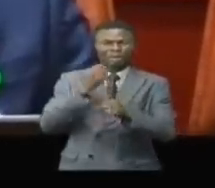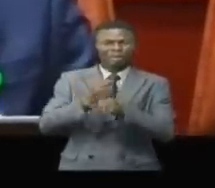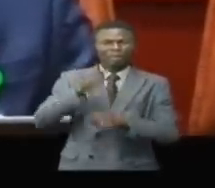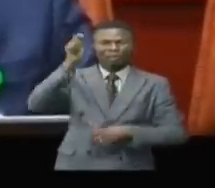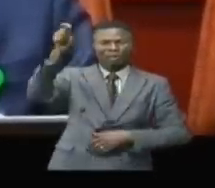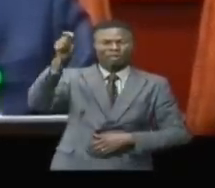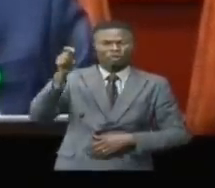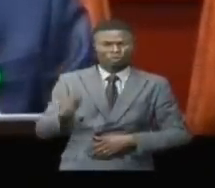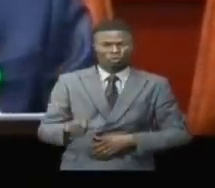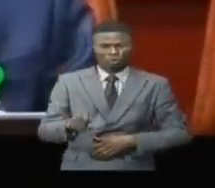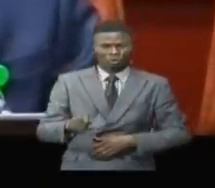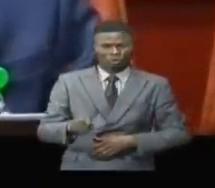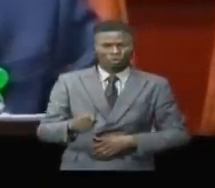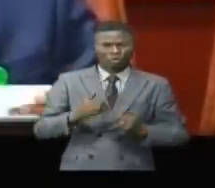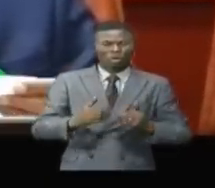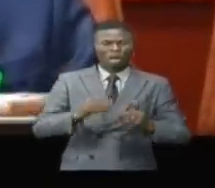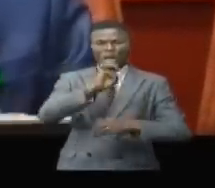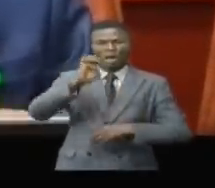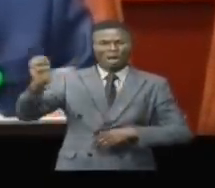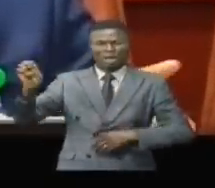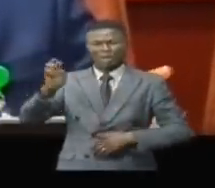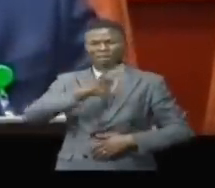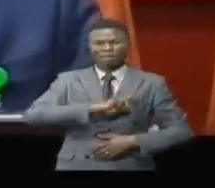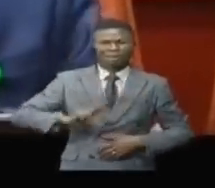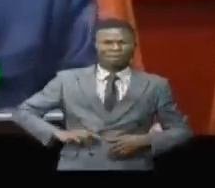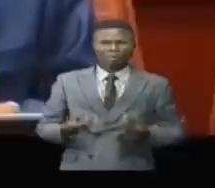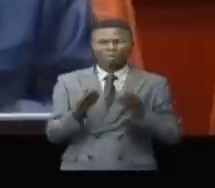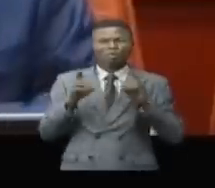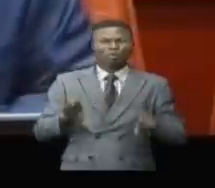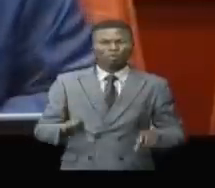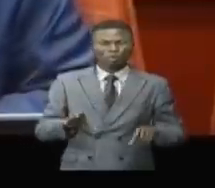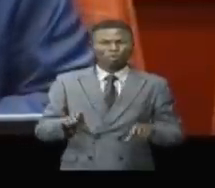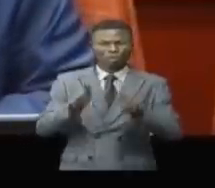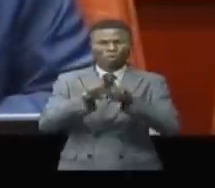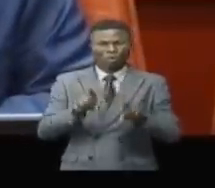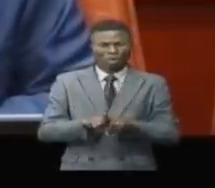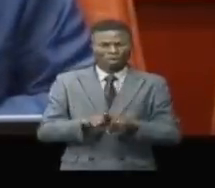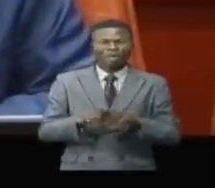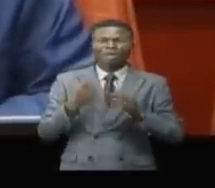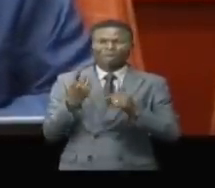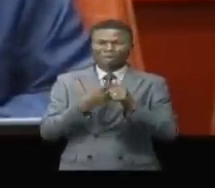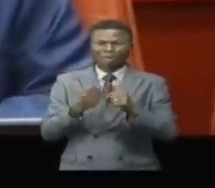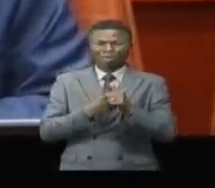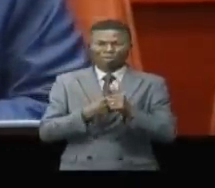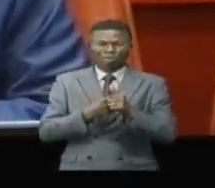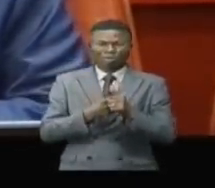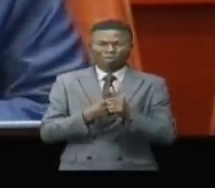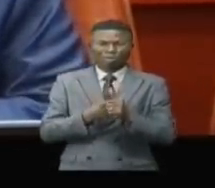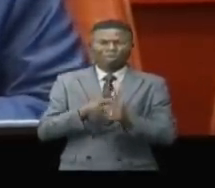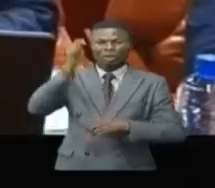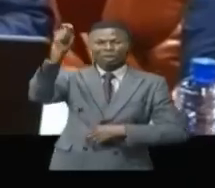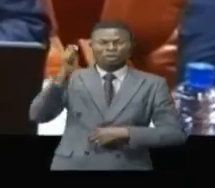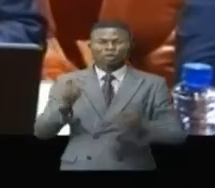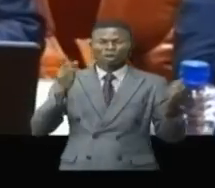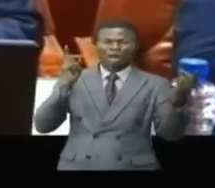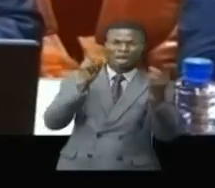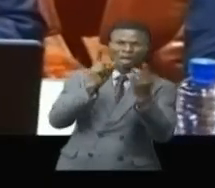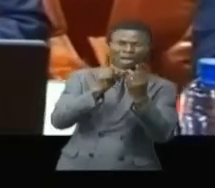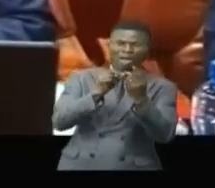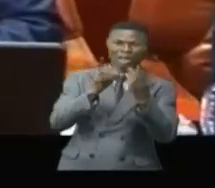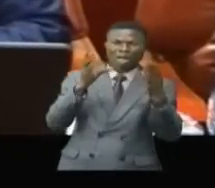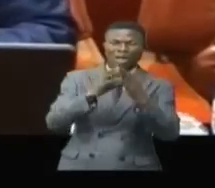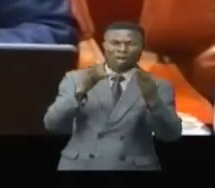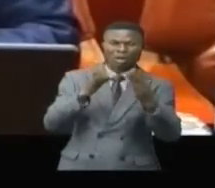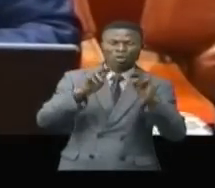militaires en cours à l'est de la République démocratique du Congo, particulièrement celles opposant nos forces armées au